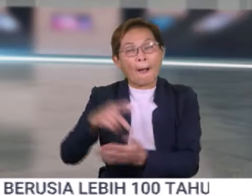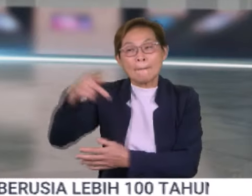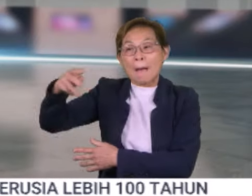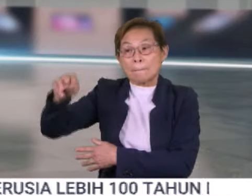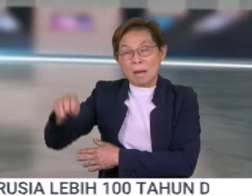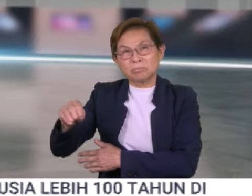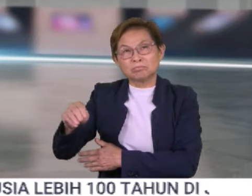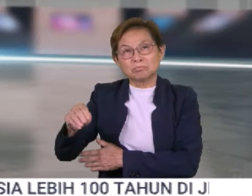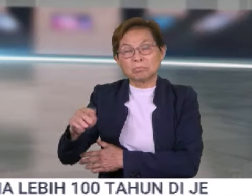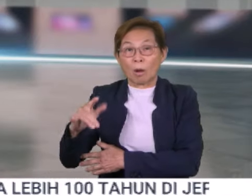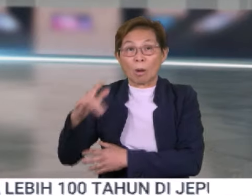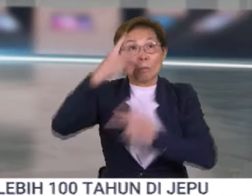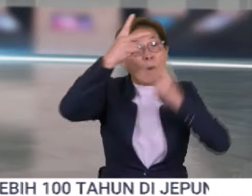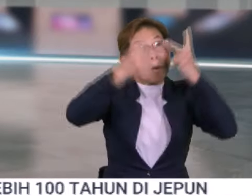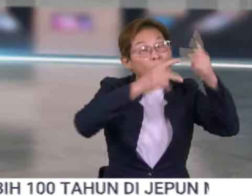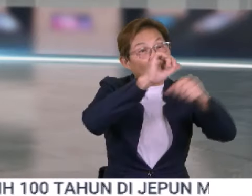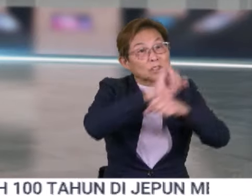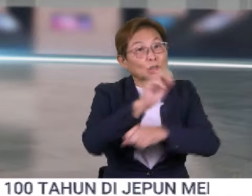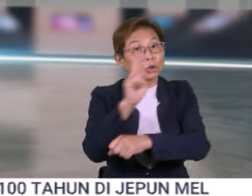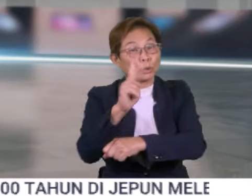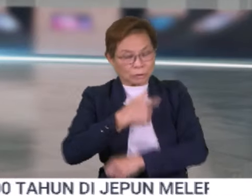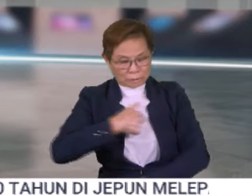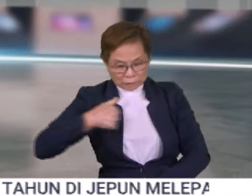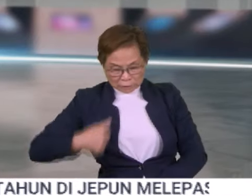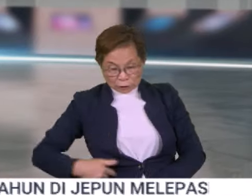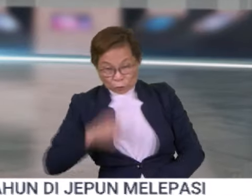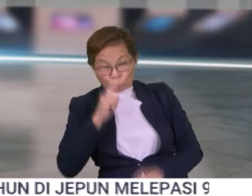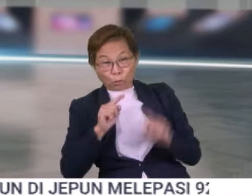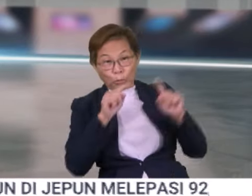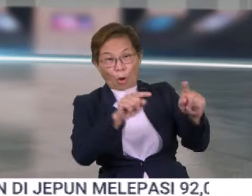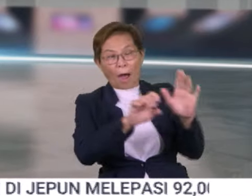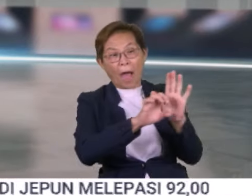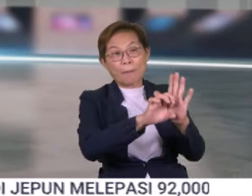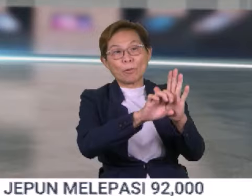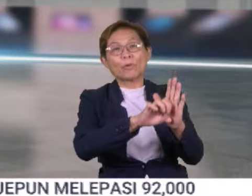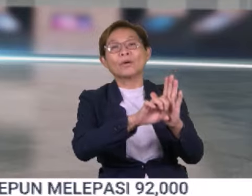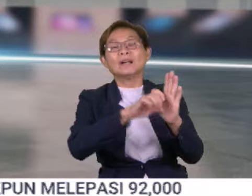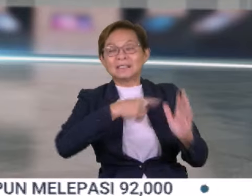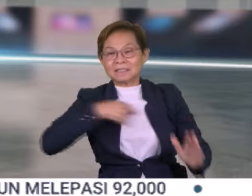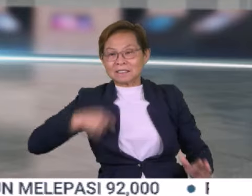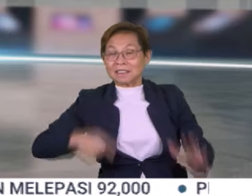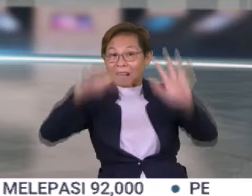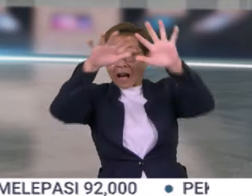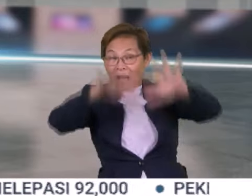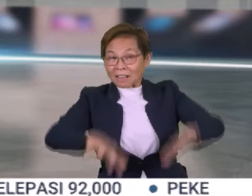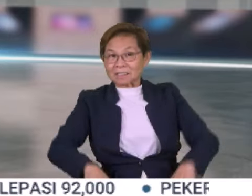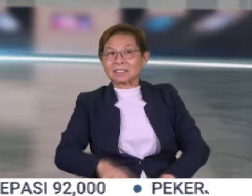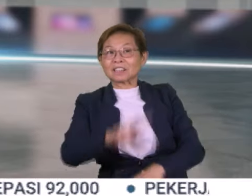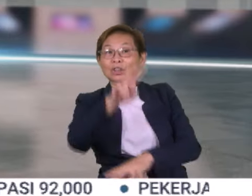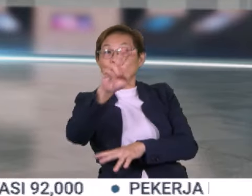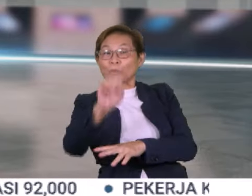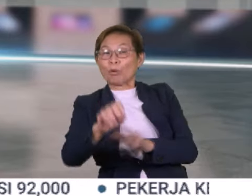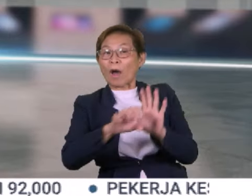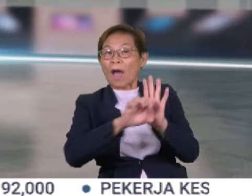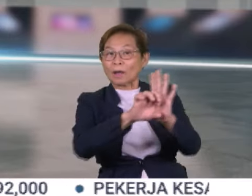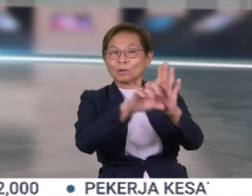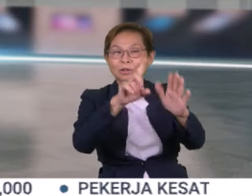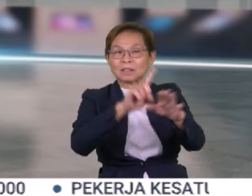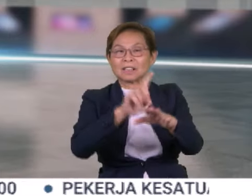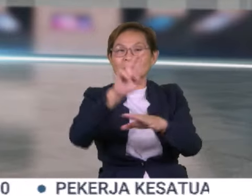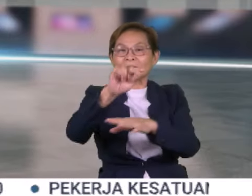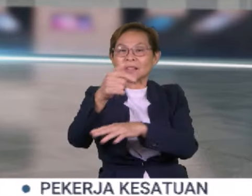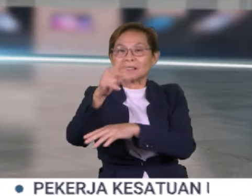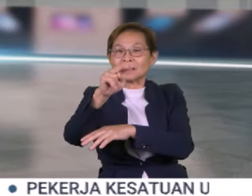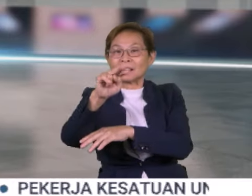Perdana Menteri dijadual melakukan lawatan kerja kedua China bagi menghadiri Expo China ASEAN ke-20 KExpo 2023 di Nanning